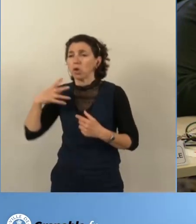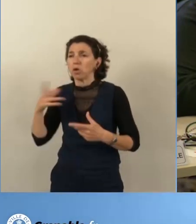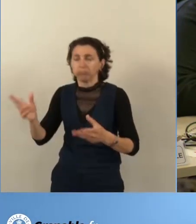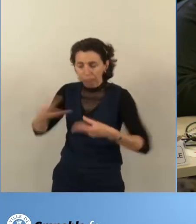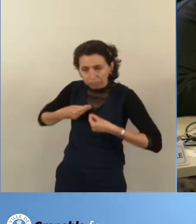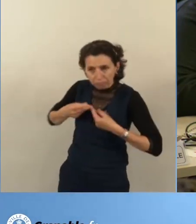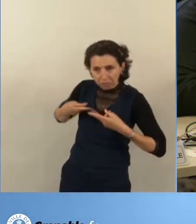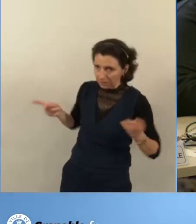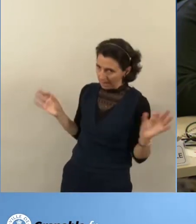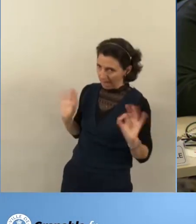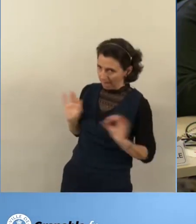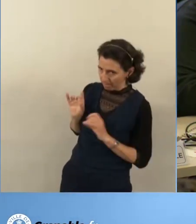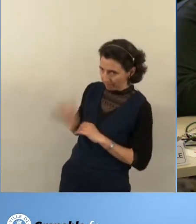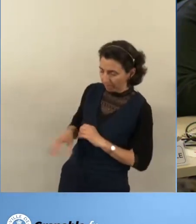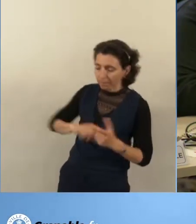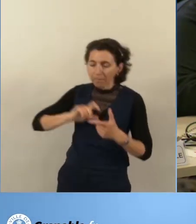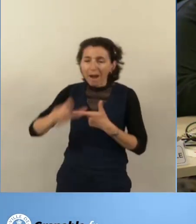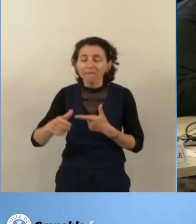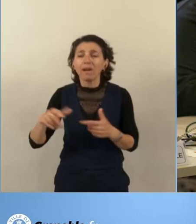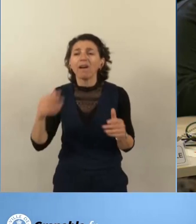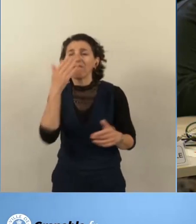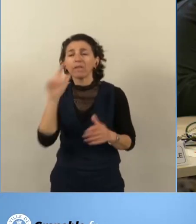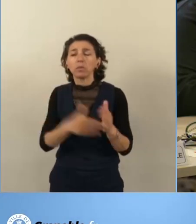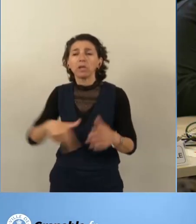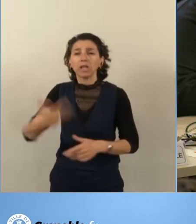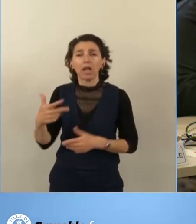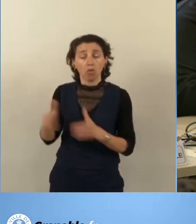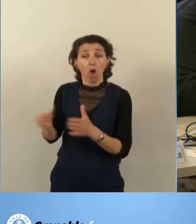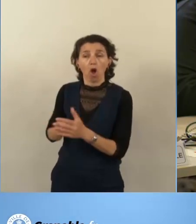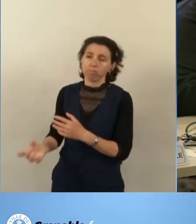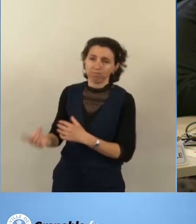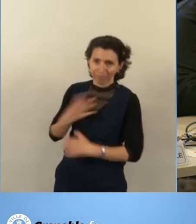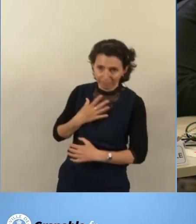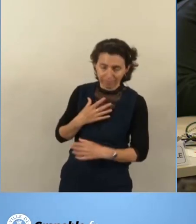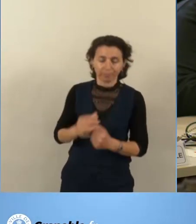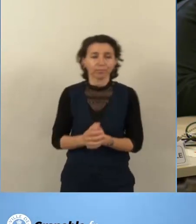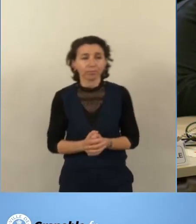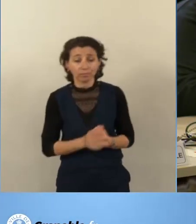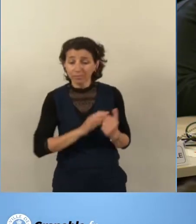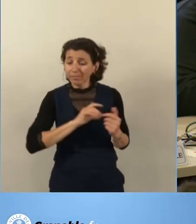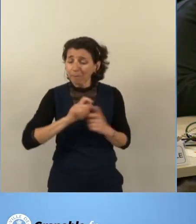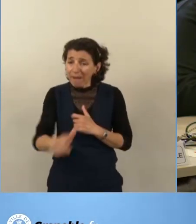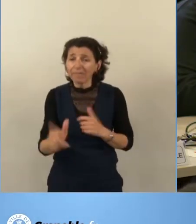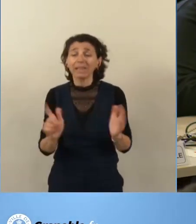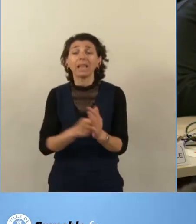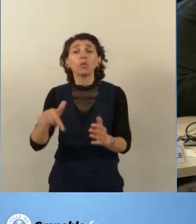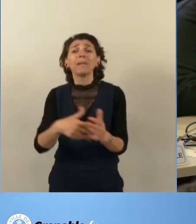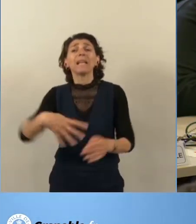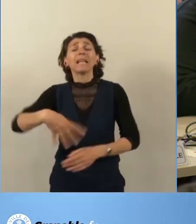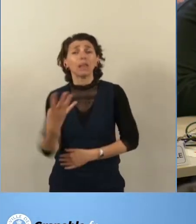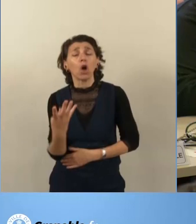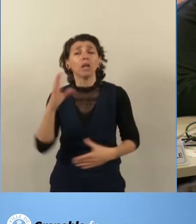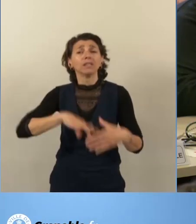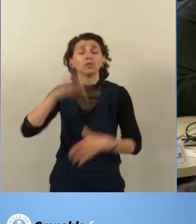demande a été en février 2013 a été faite qui est resté sans réponse suite à l'élection municipale de 2014 une lettre de félicitation